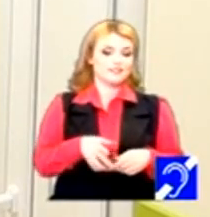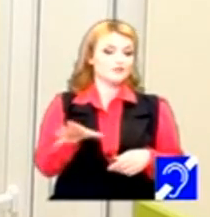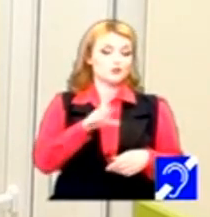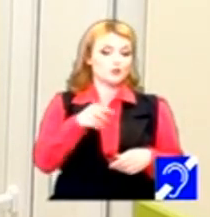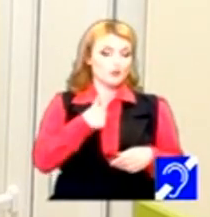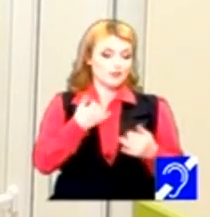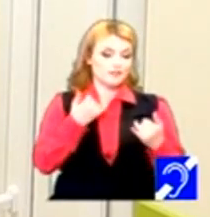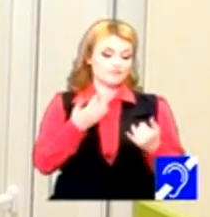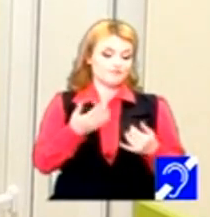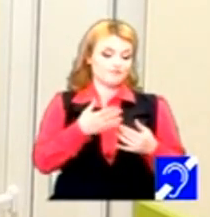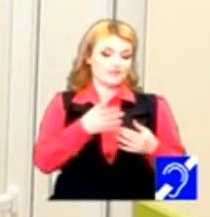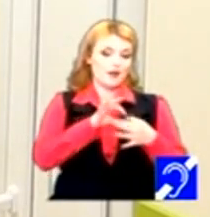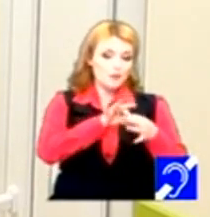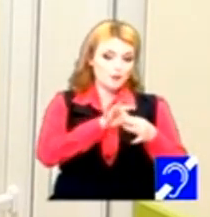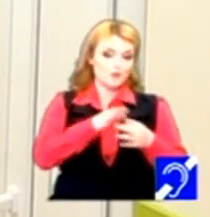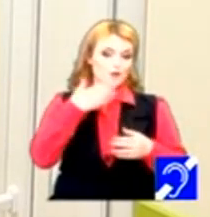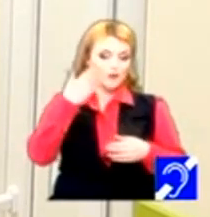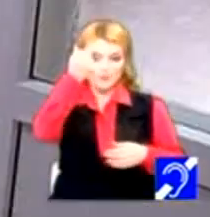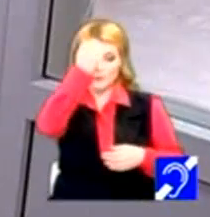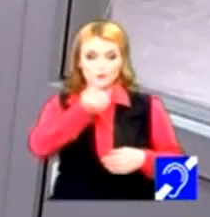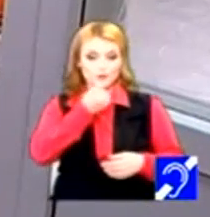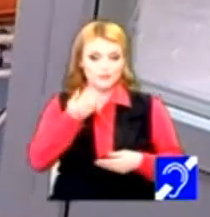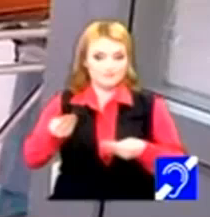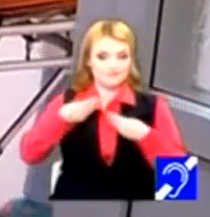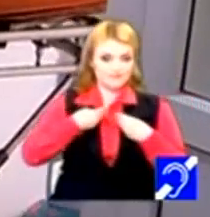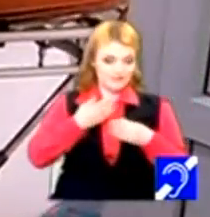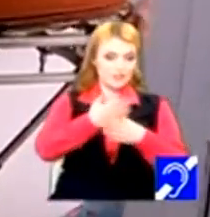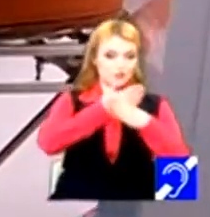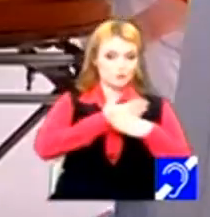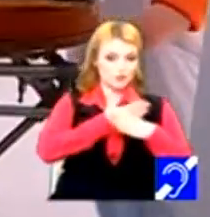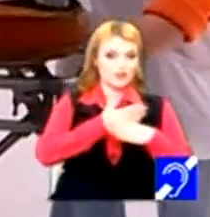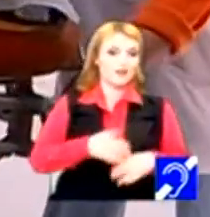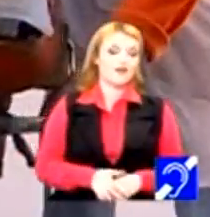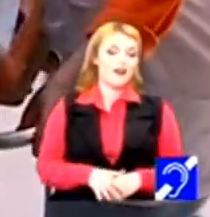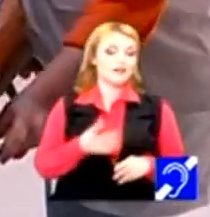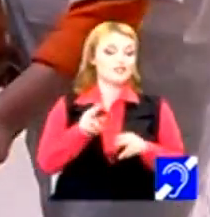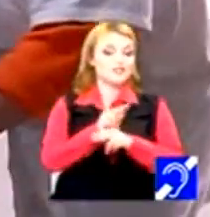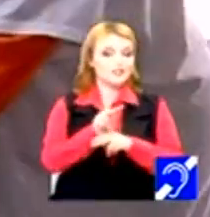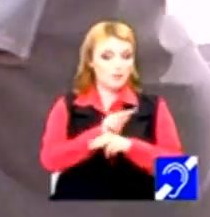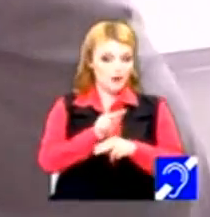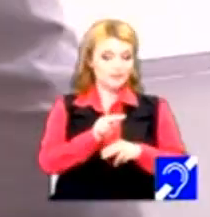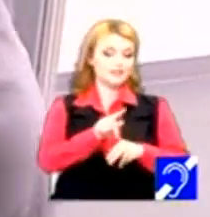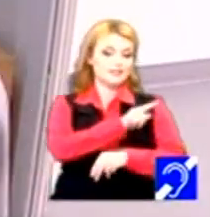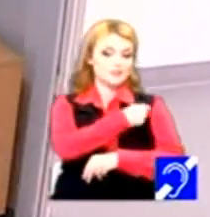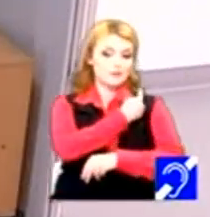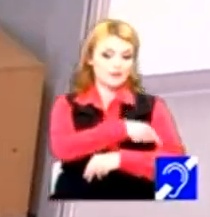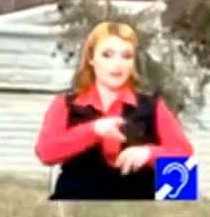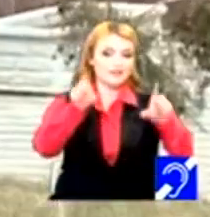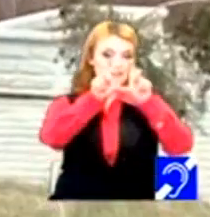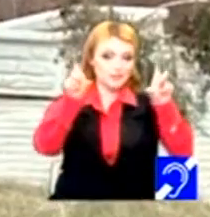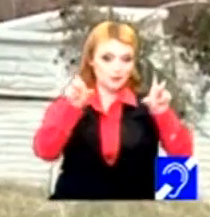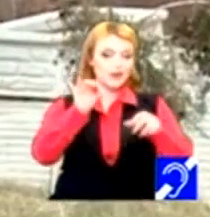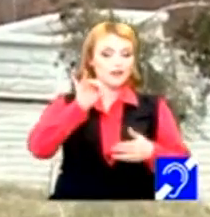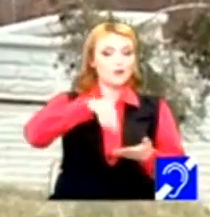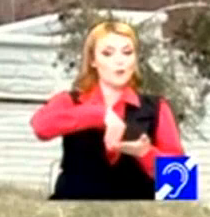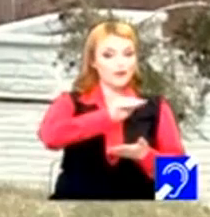din România, menționăm, donat de județul Vaslui. Refacerea intrării în Spitalul Raional a Nenii Noi, dar și cumpărarea unei